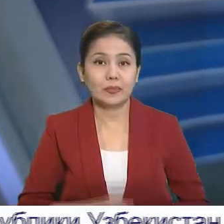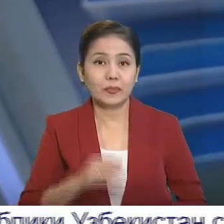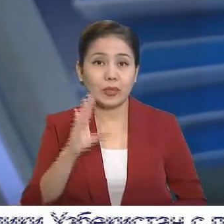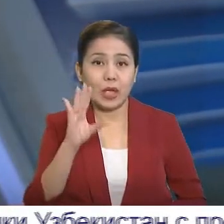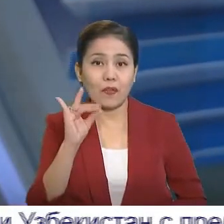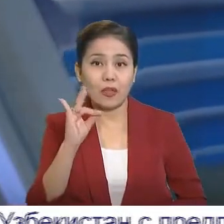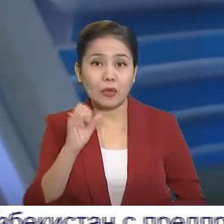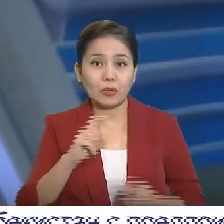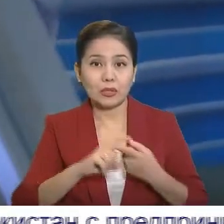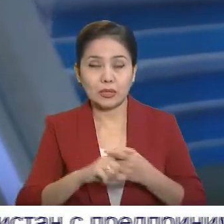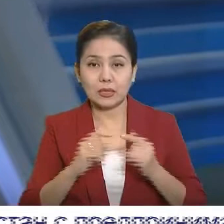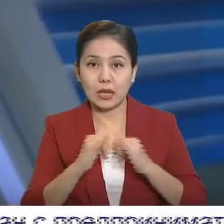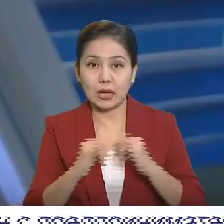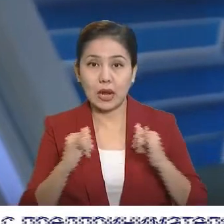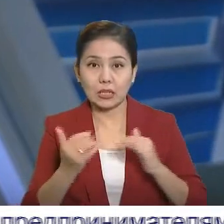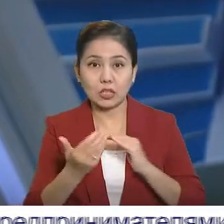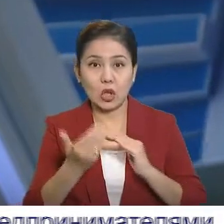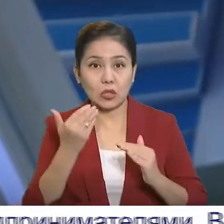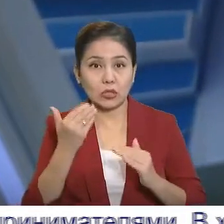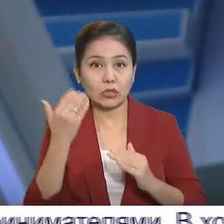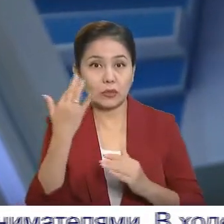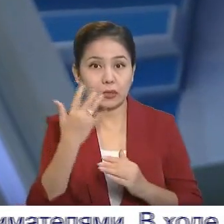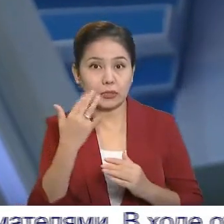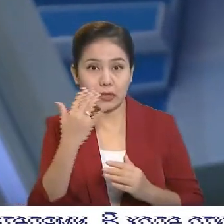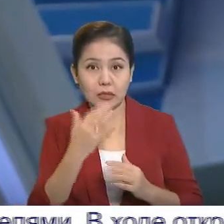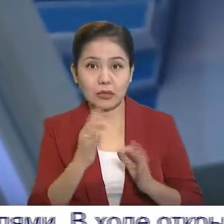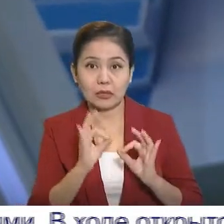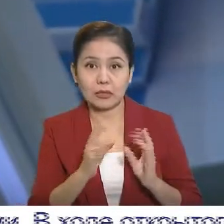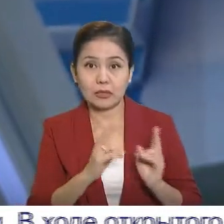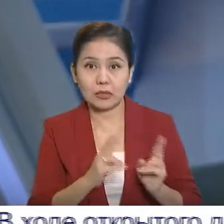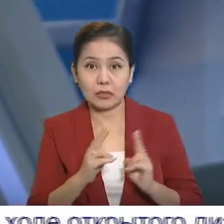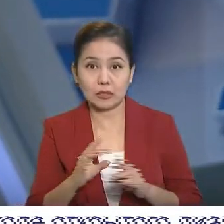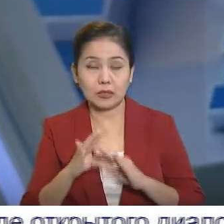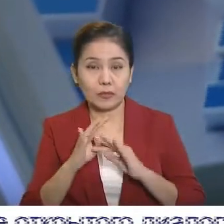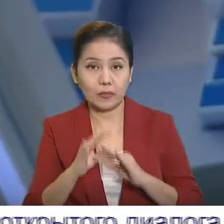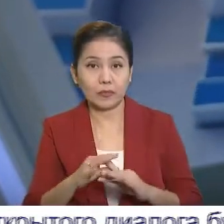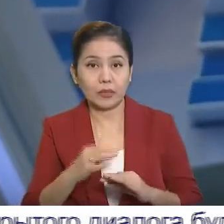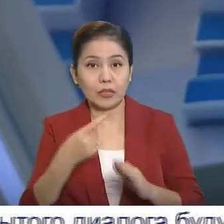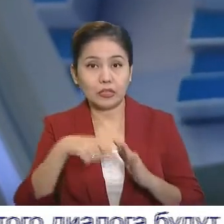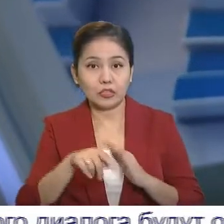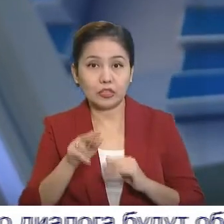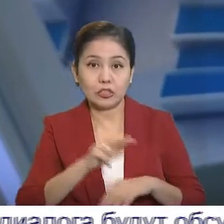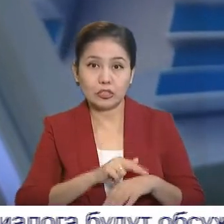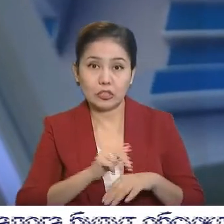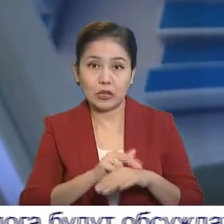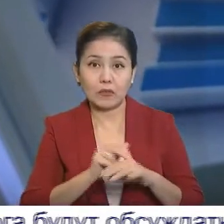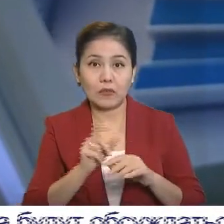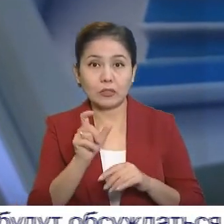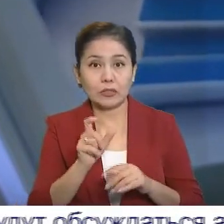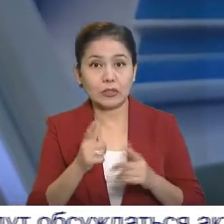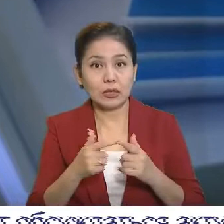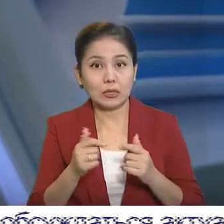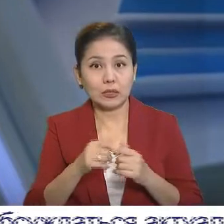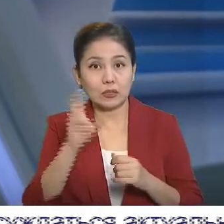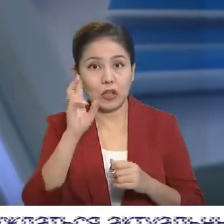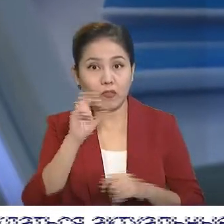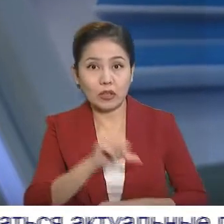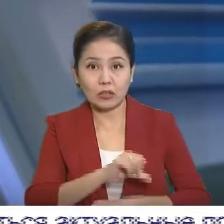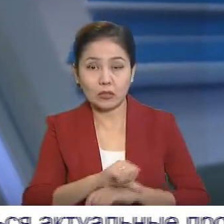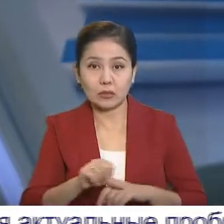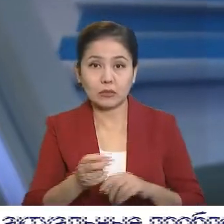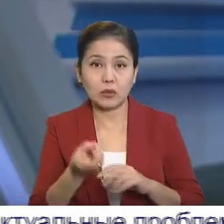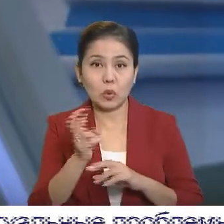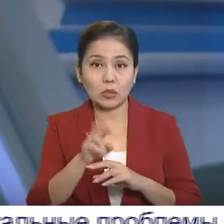Virus tarqalishining oldini olish maqsadida yurtimizda tegishli tartib qoidalar o'rnatilgan. Ichki ishlar vazirligi xodimlari tomonidan davlat chegarasidan o'tish